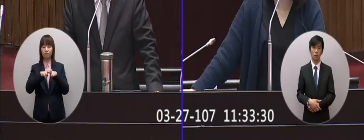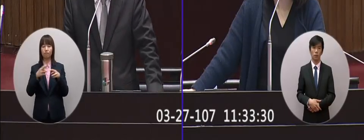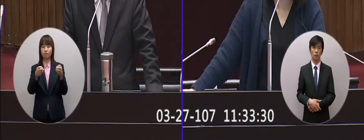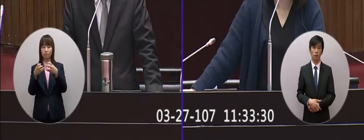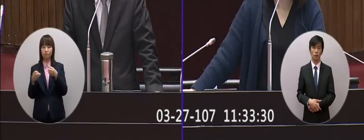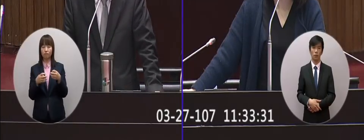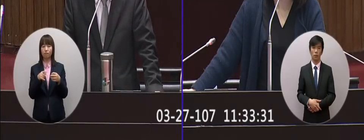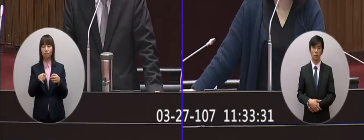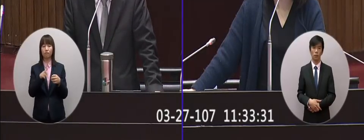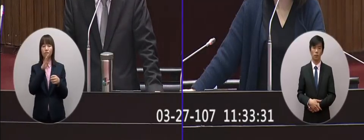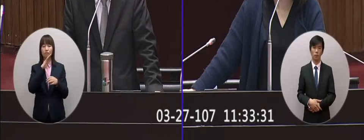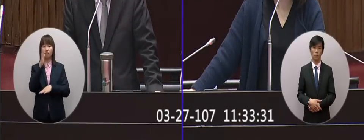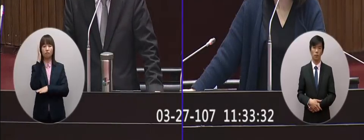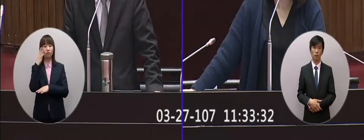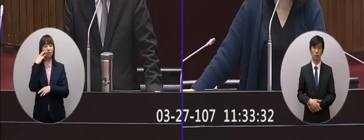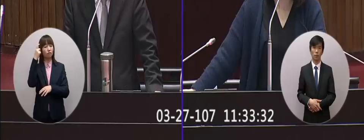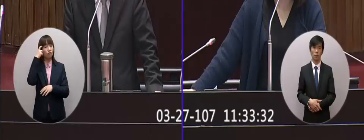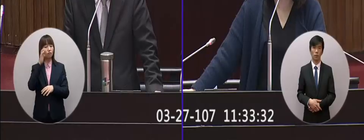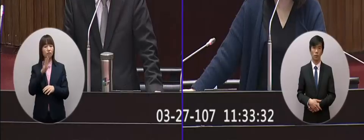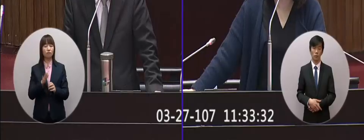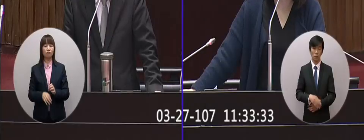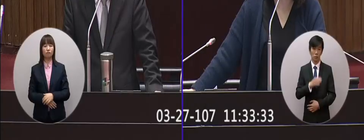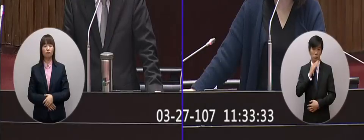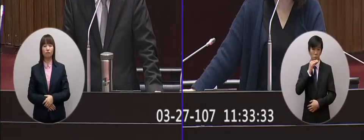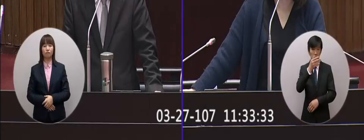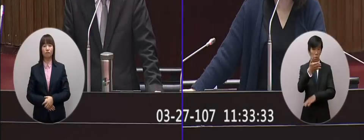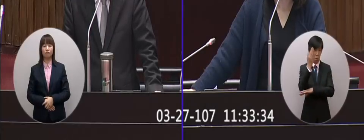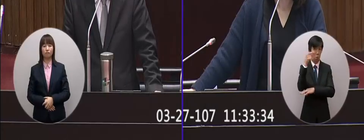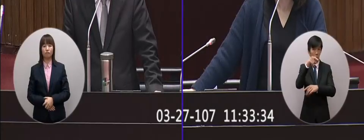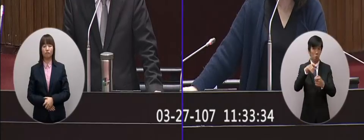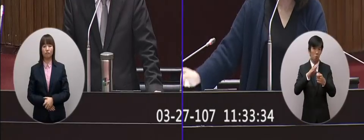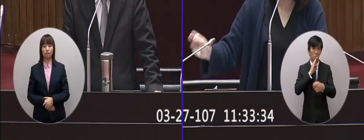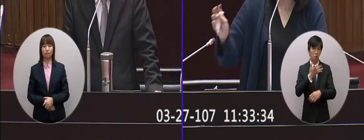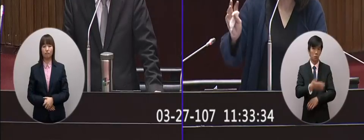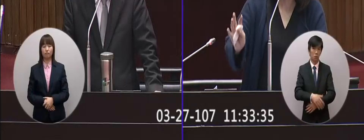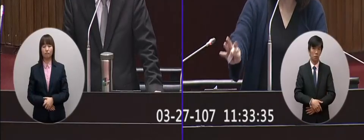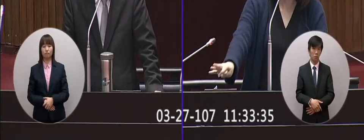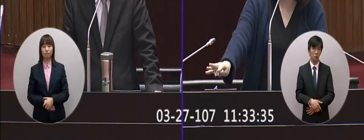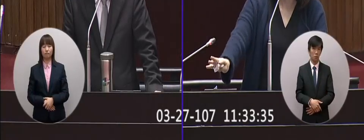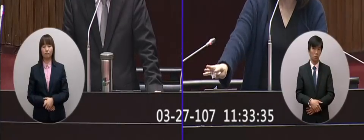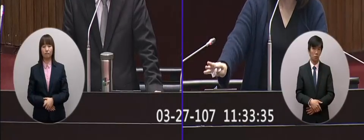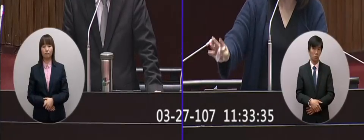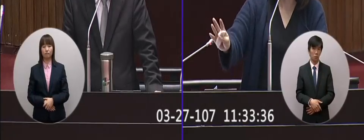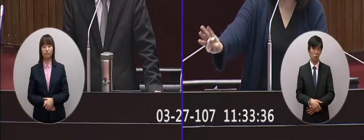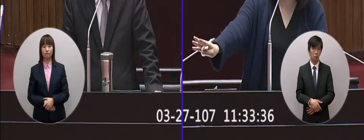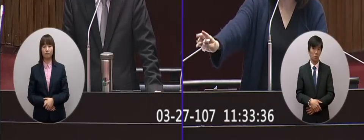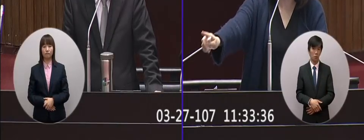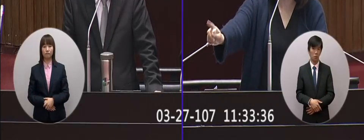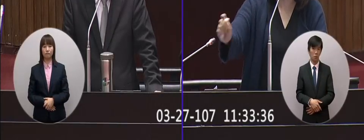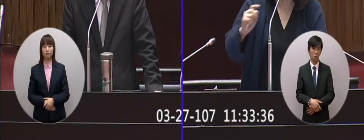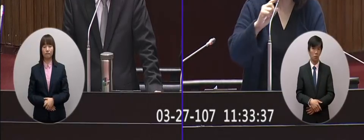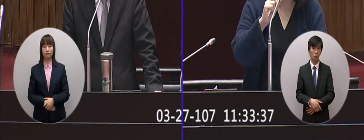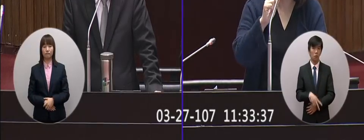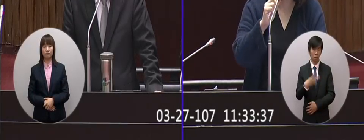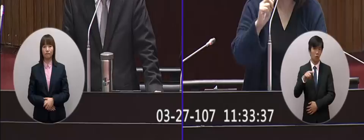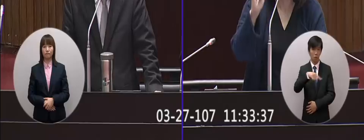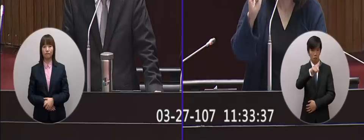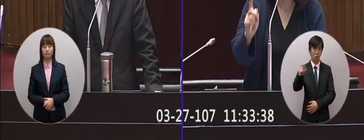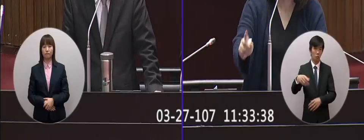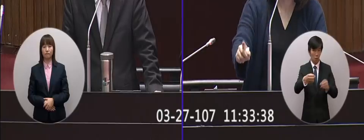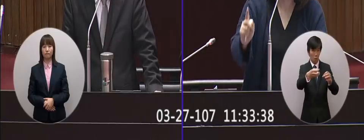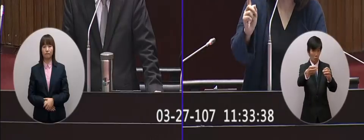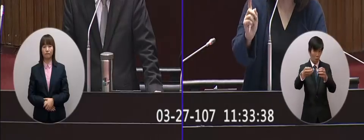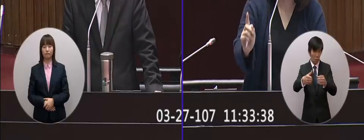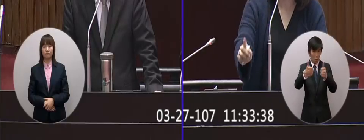觉得这个也是一个很大的政治意涵。 这是很大的政治意涵哦。但是呢，当大家谈完之后，我希望刚刚那些声